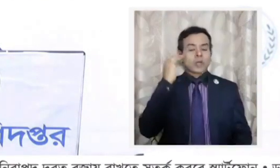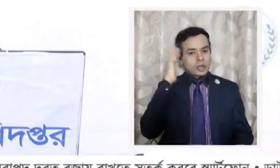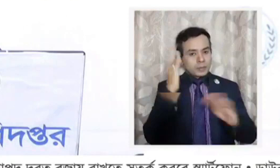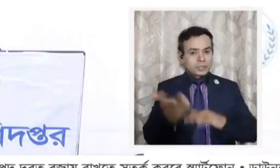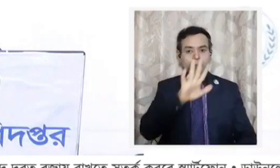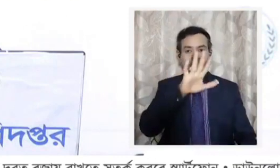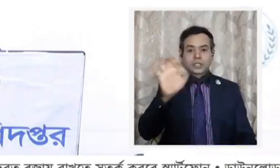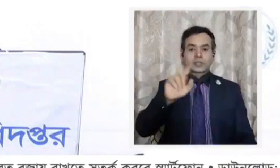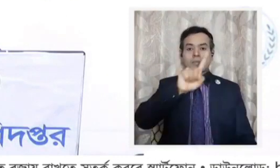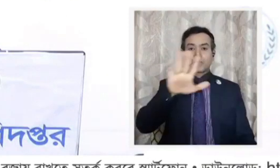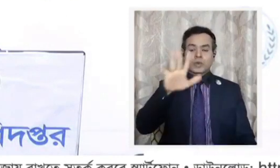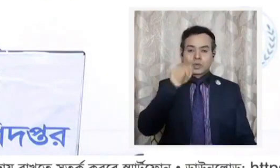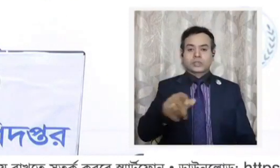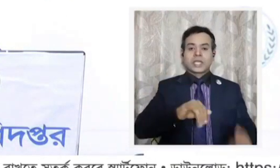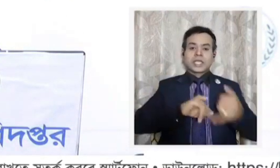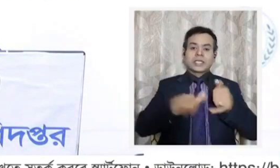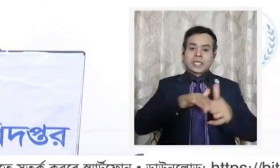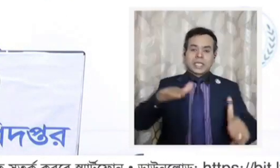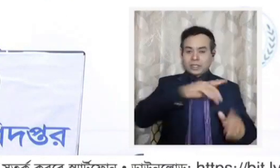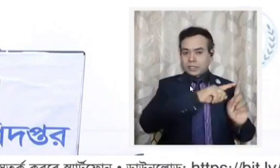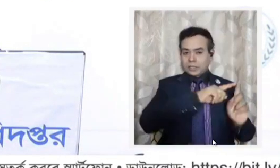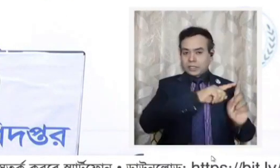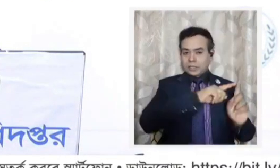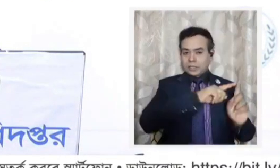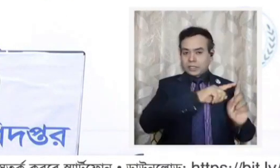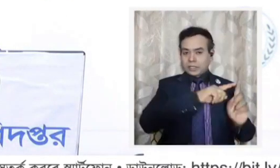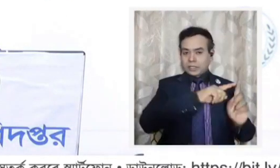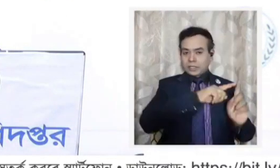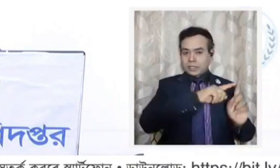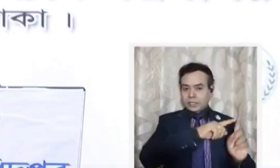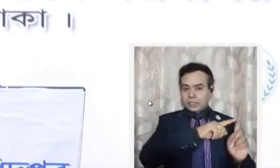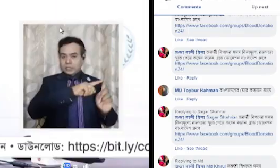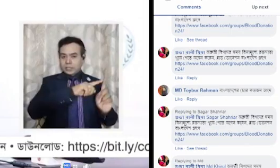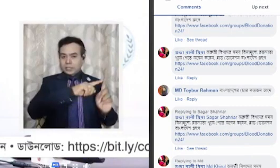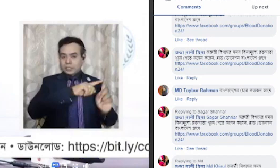7,84,931 জন। 24 ঘন্টায় দক্ষিণ পূর্ব এশিয়ায় মৃত্যুবরণ